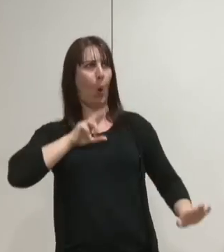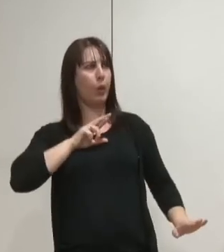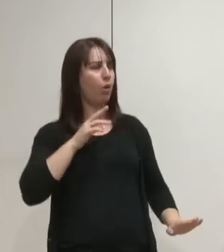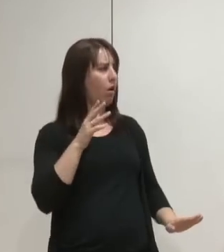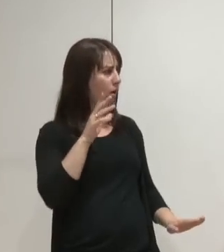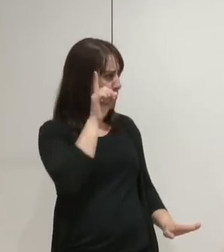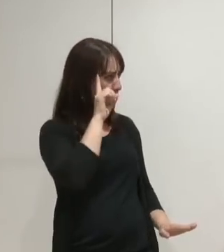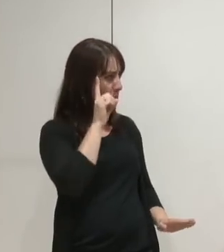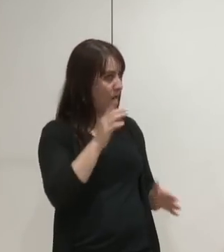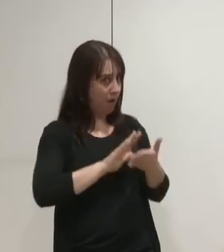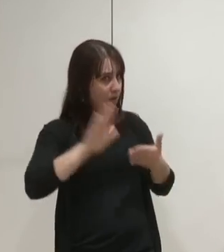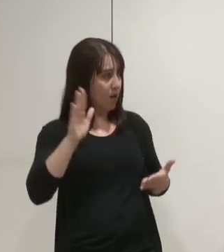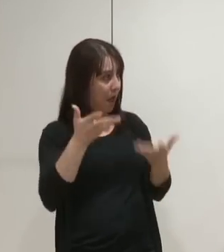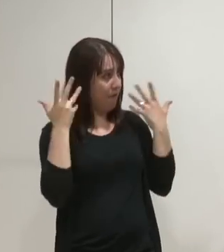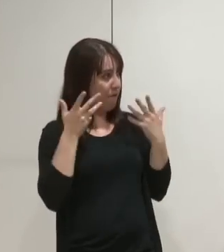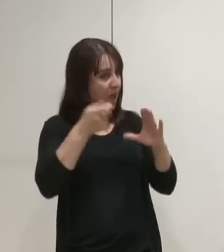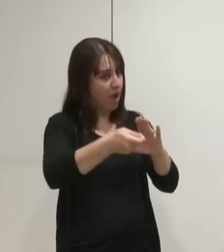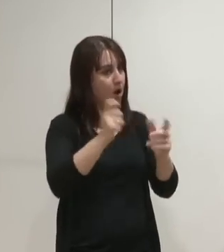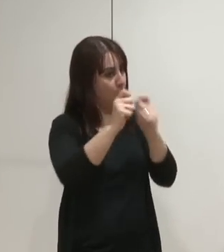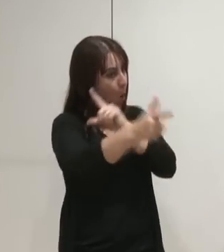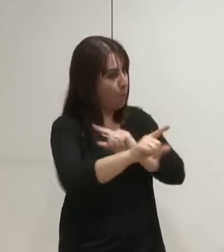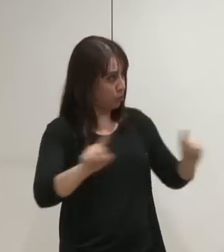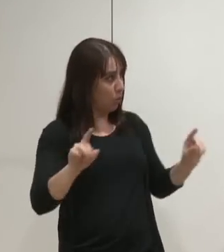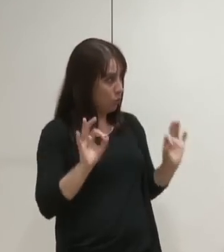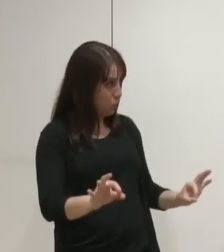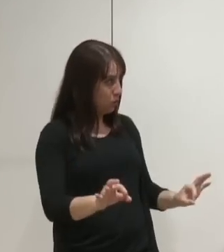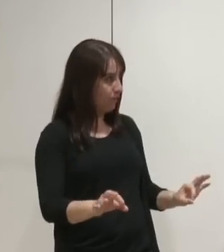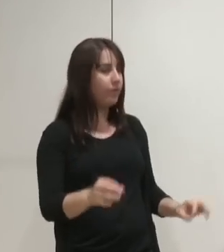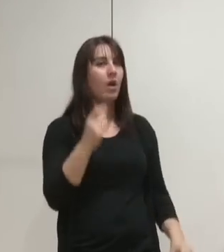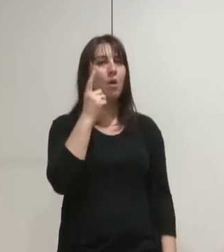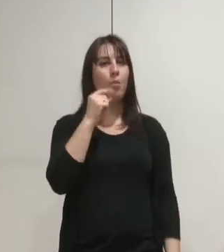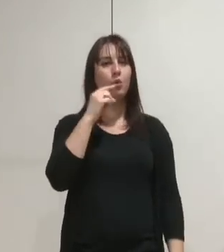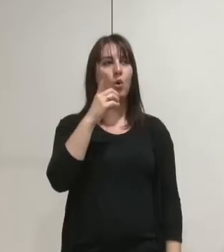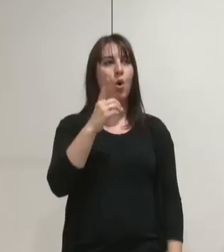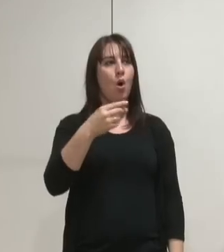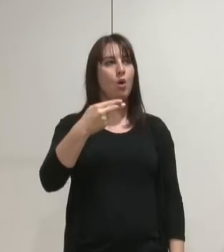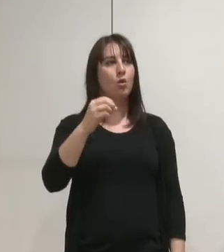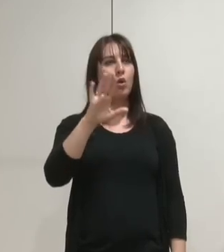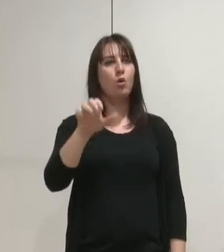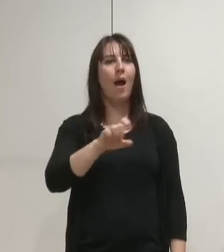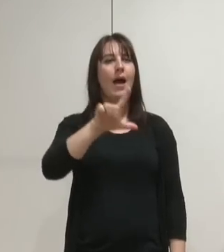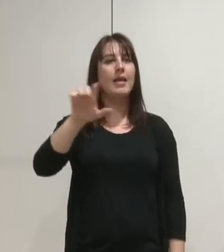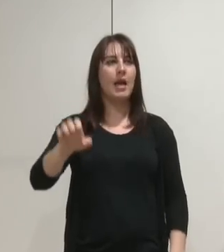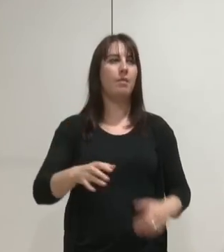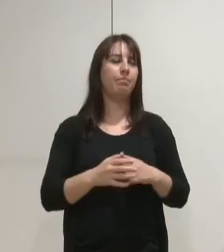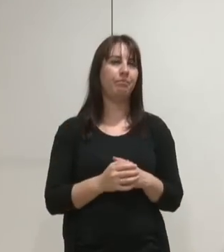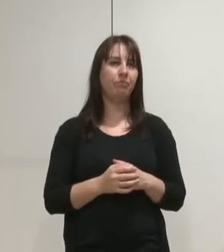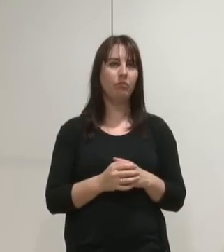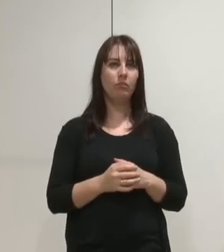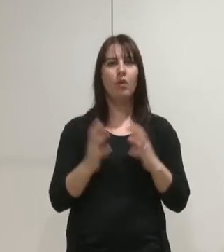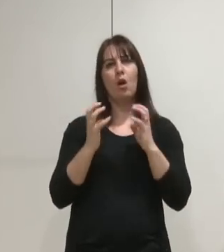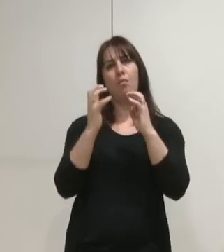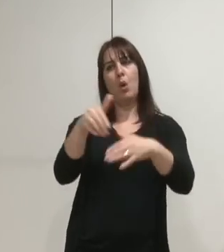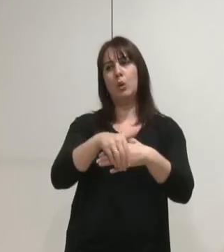l'engagement àce que ces fraes seront pas pris en compte par la collectivité monsieur Denoyel il est assez dommageable pour notre assemblée